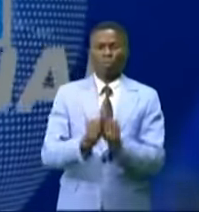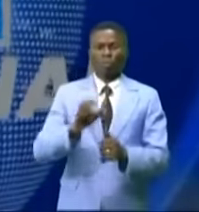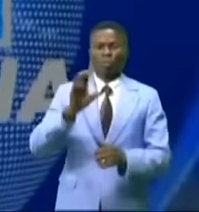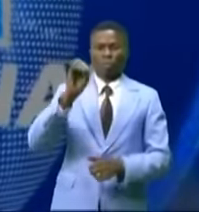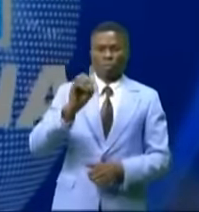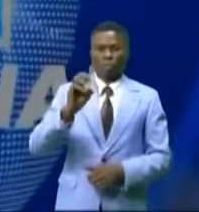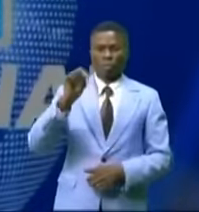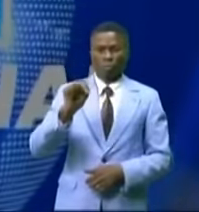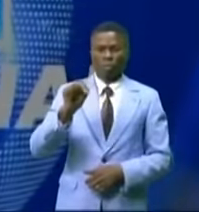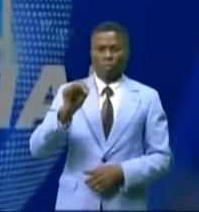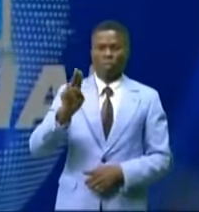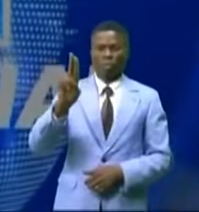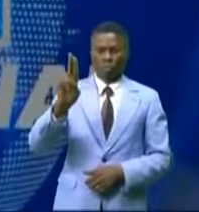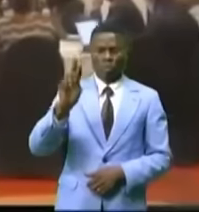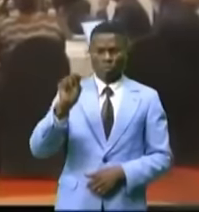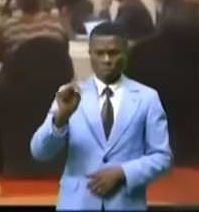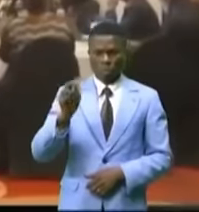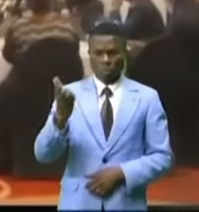Françoise Bouélaboaki.